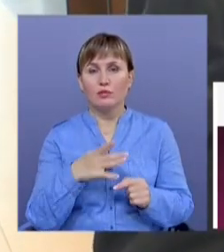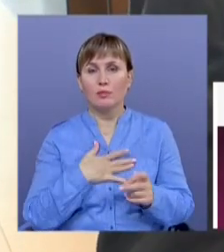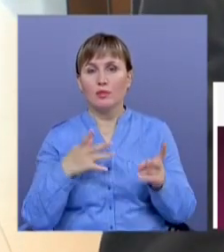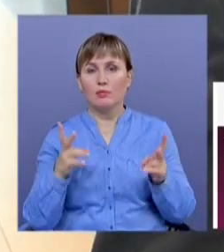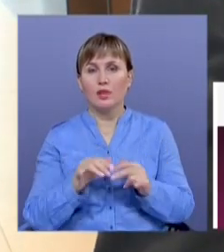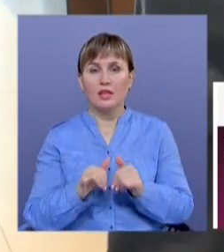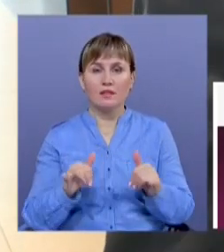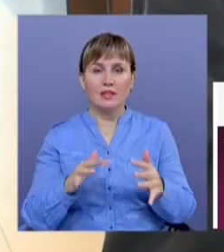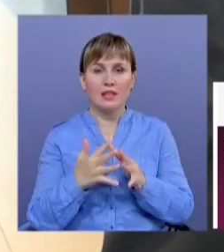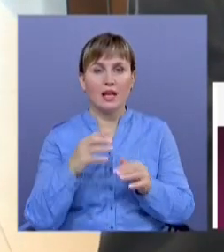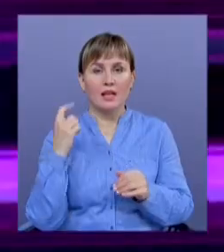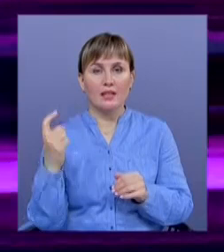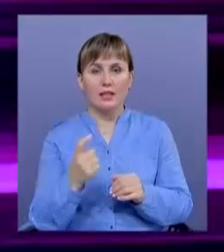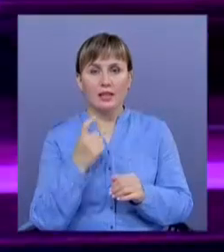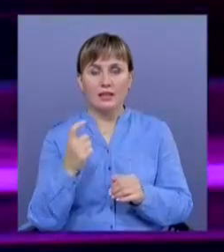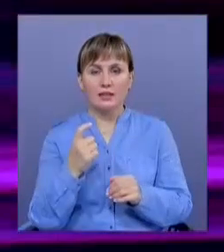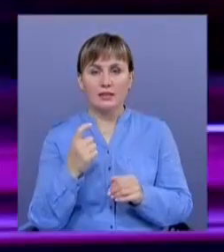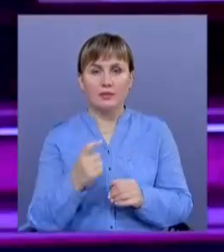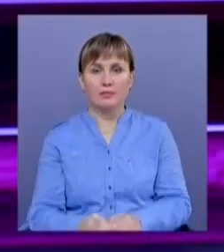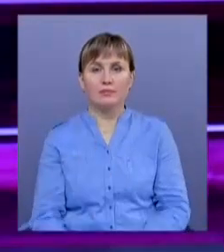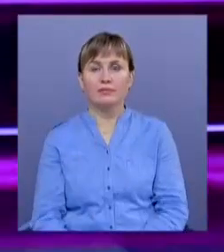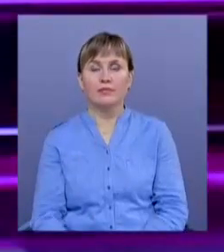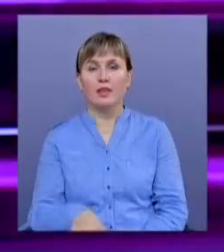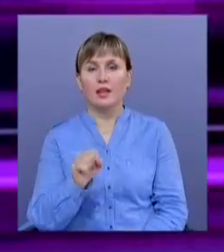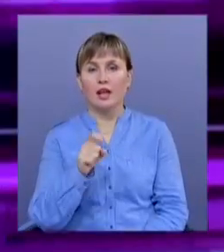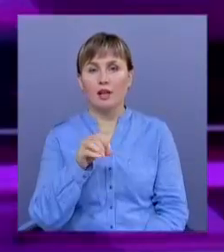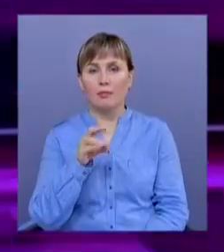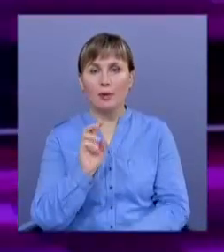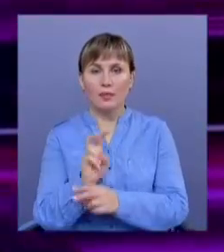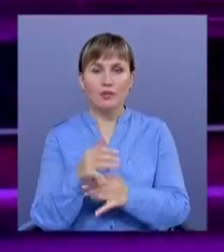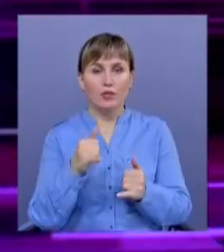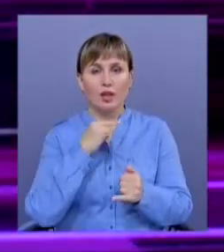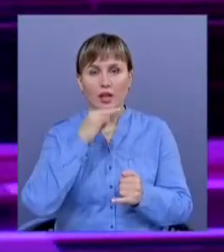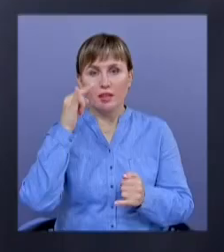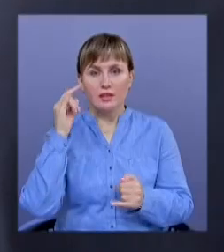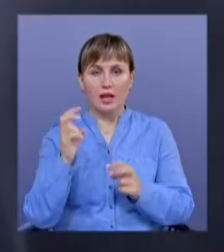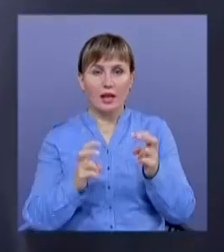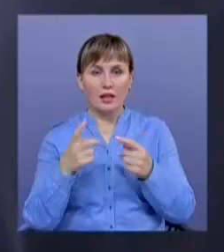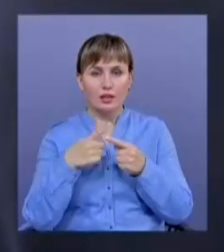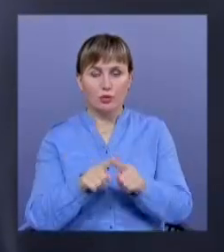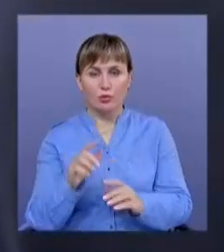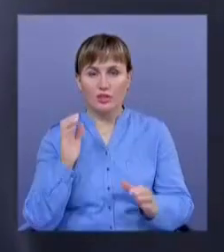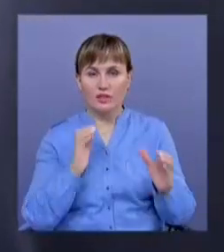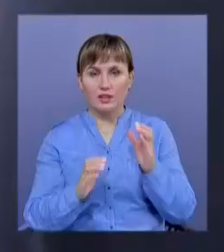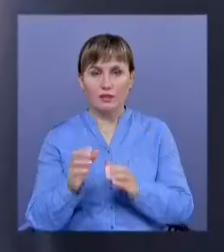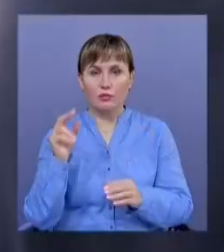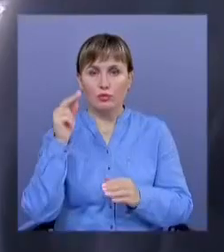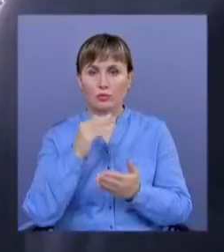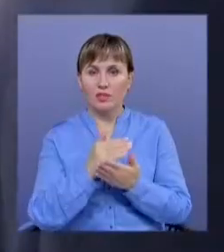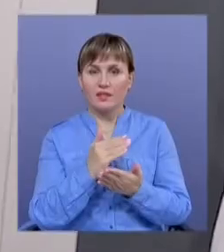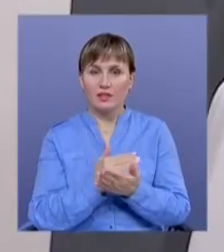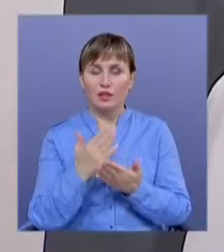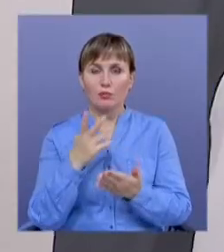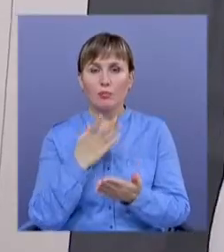необходимо развивать сельское хозяйство. Толеутай Рахимбеков посетил сегодня Казахский агротехнический университет. В учебном заведении